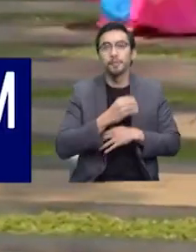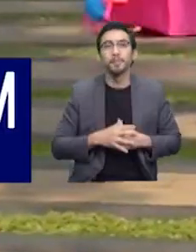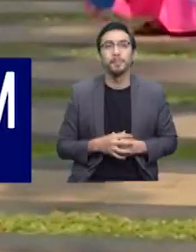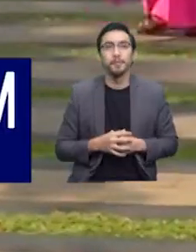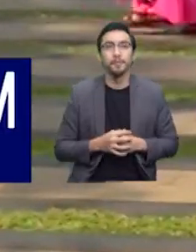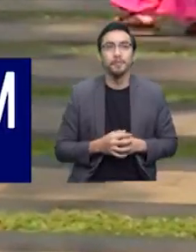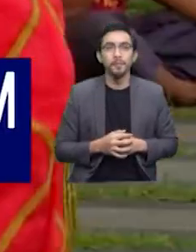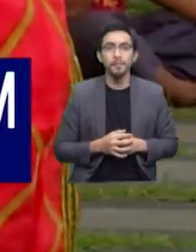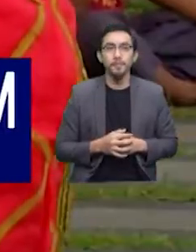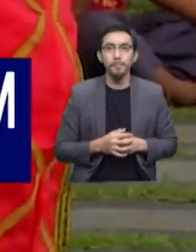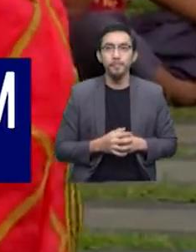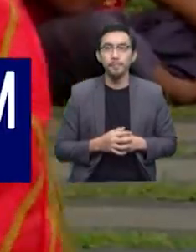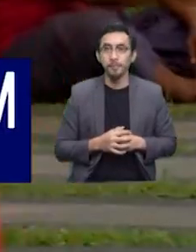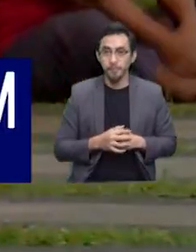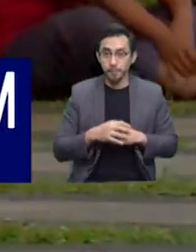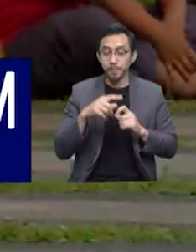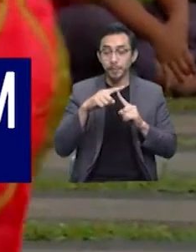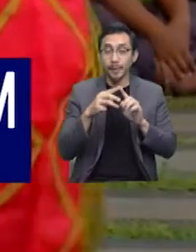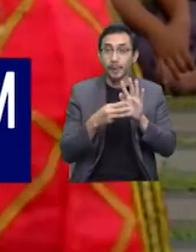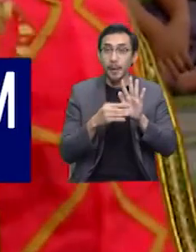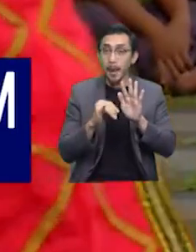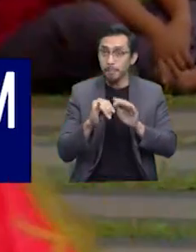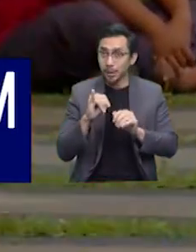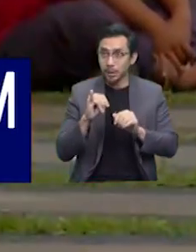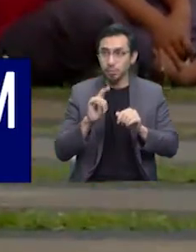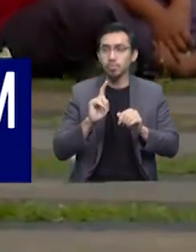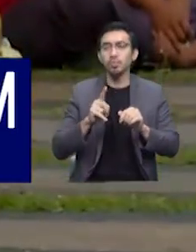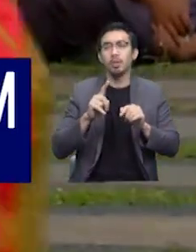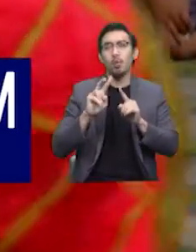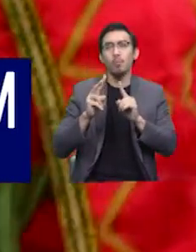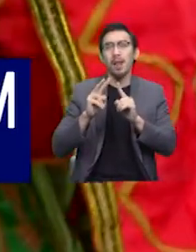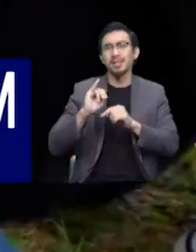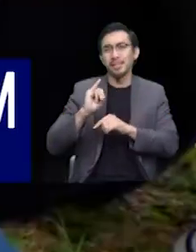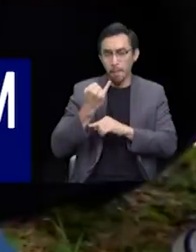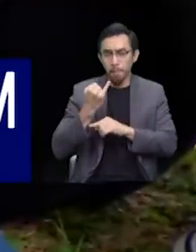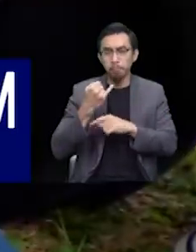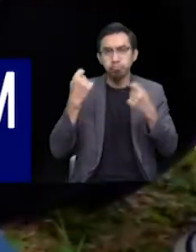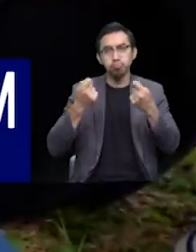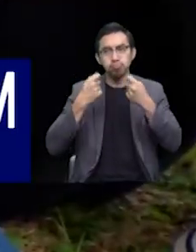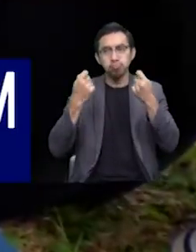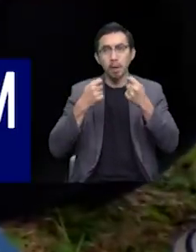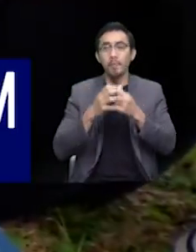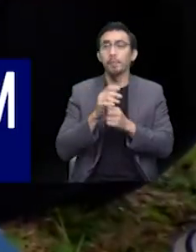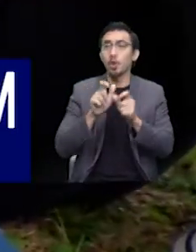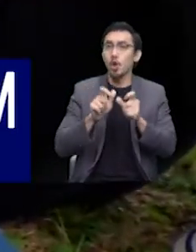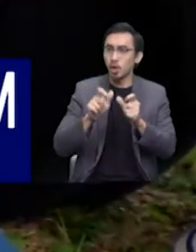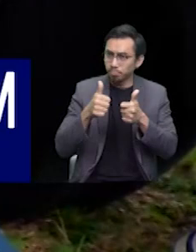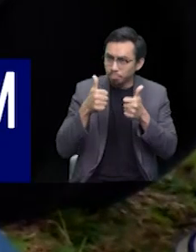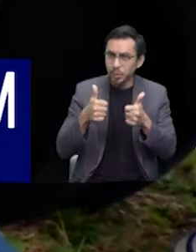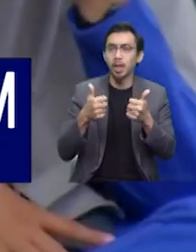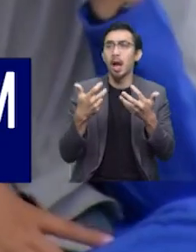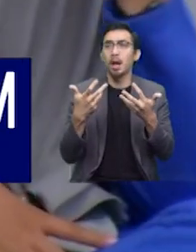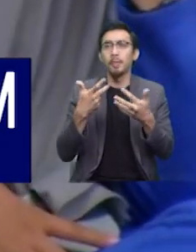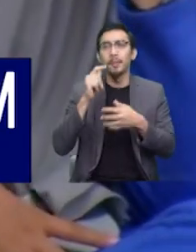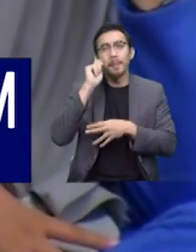pengelola TMII menggelar pesta 12 jam sukaria. Pengunjung bisa merayakan tahun baru mulai pukul 13 minggu siang hingga